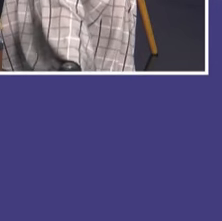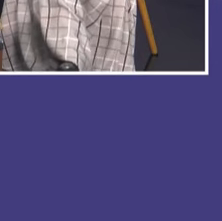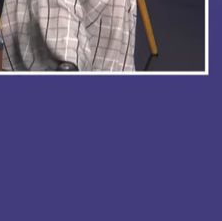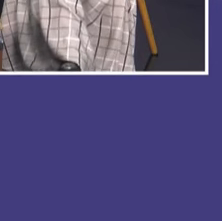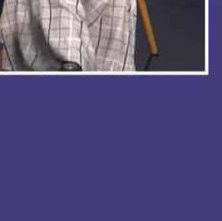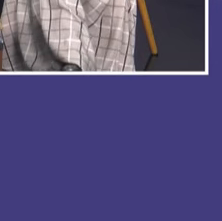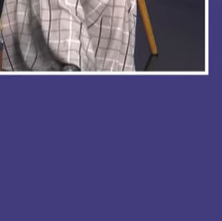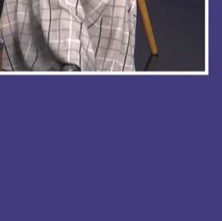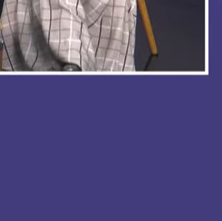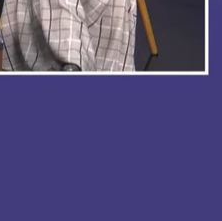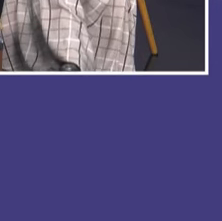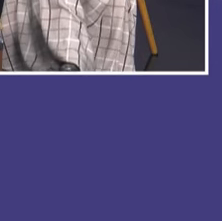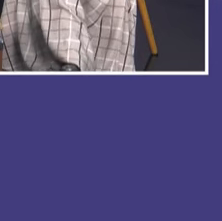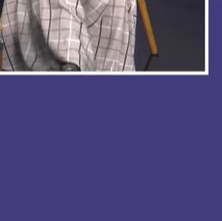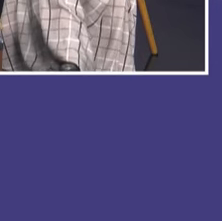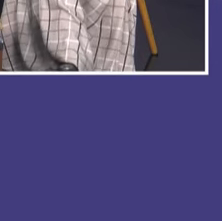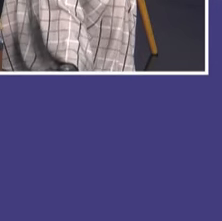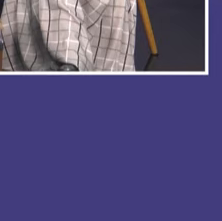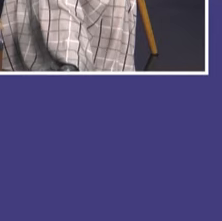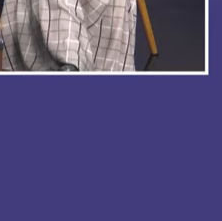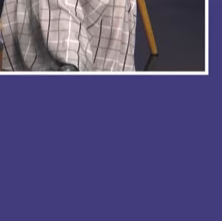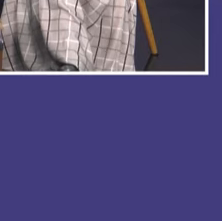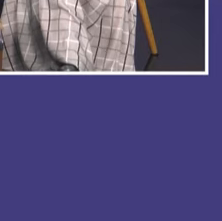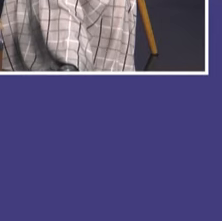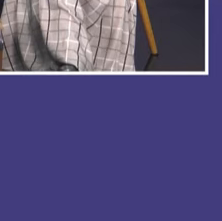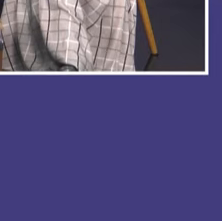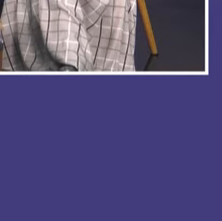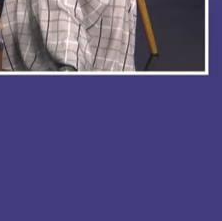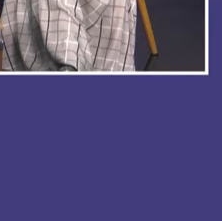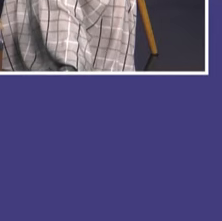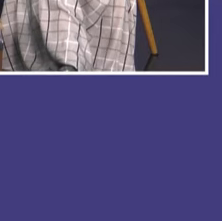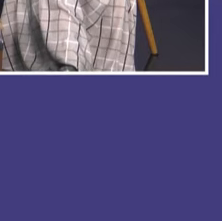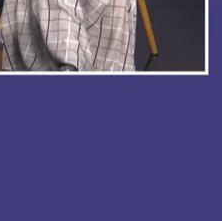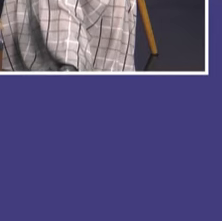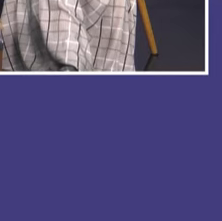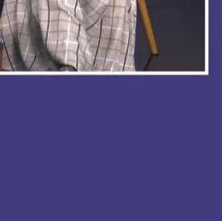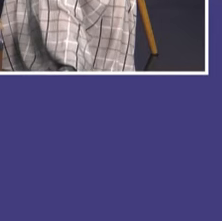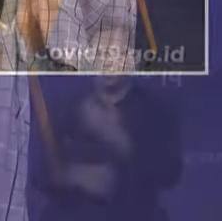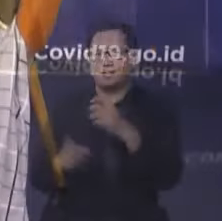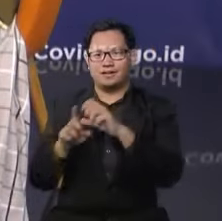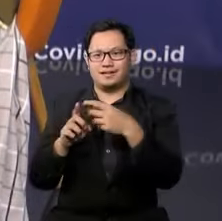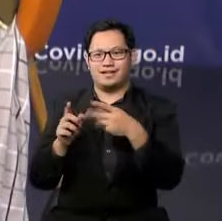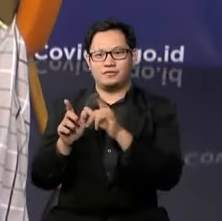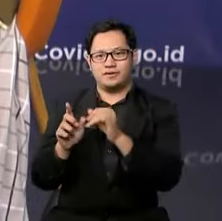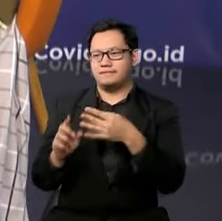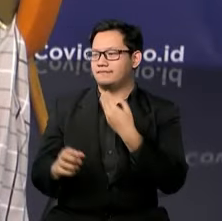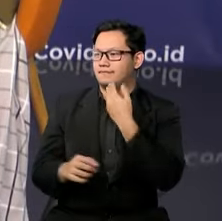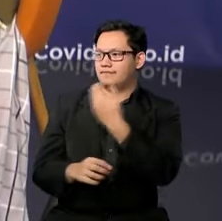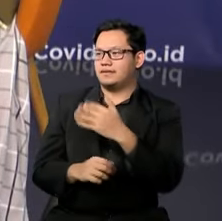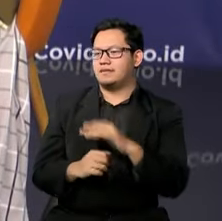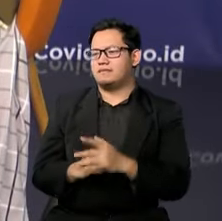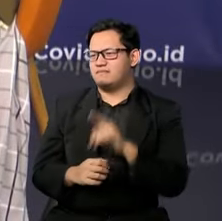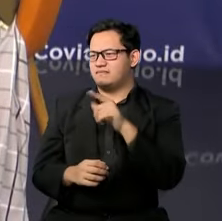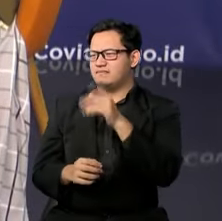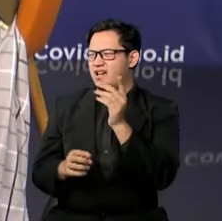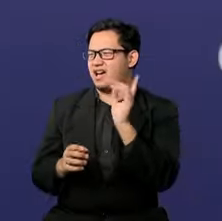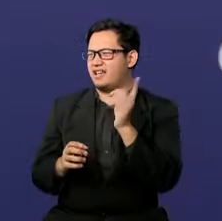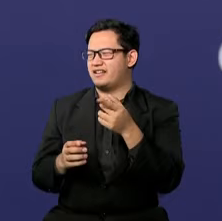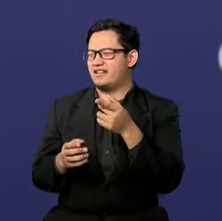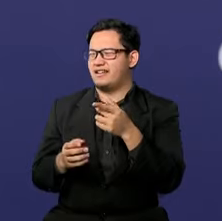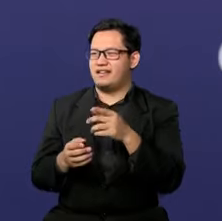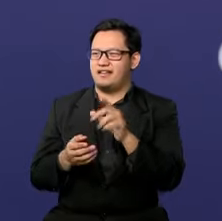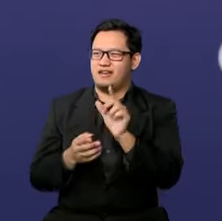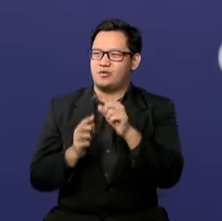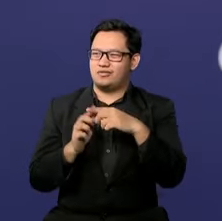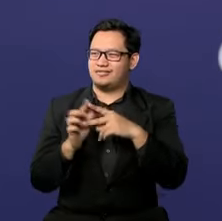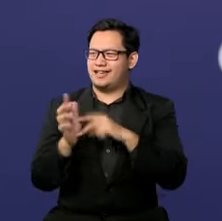Iya sudah kita mulai berarti pertanyaan pertama sama Mbak Dewi adalah Mbak Dewi punya hutang sama saya